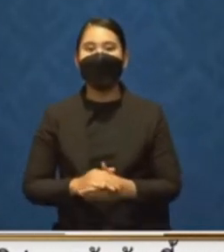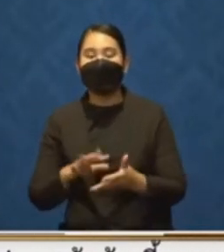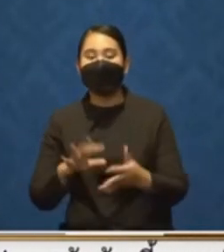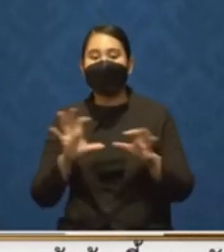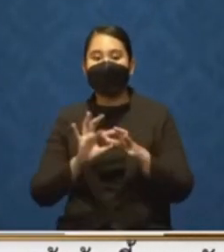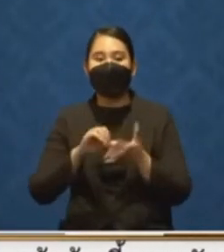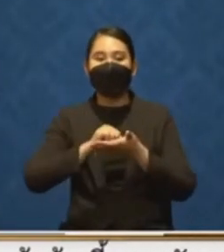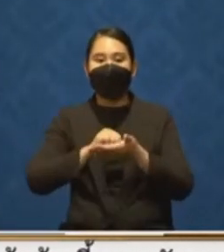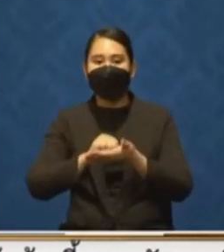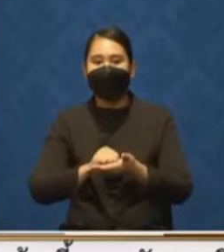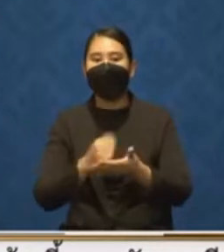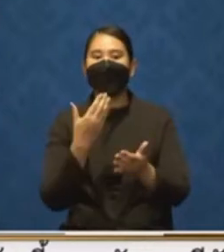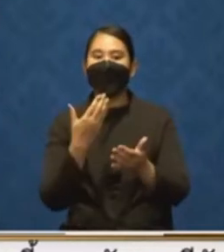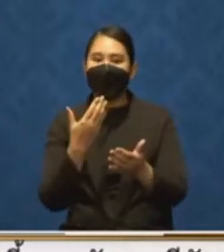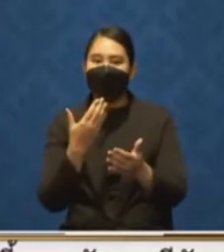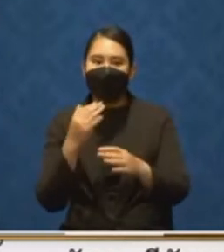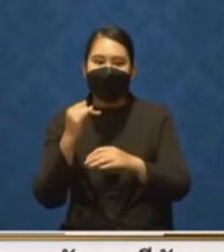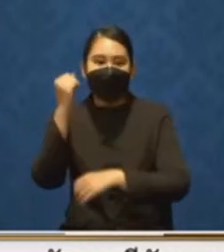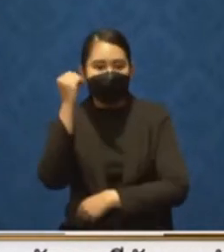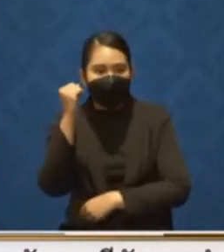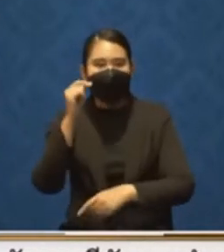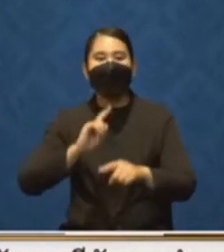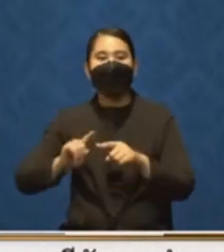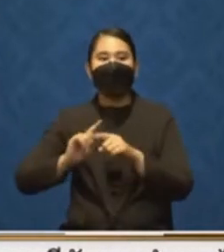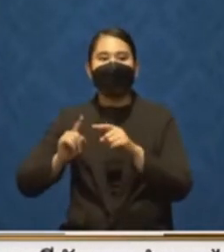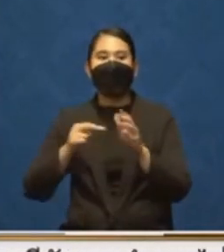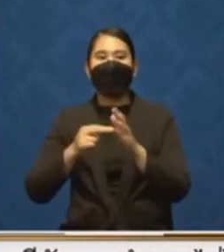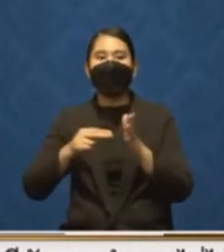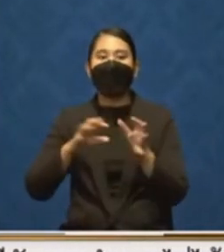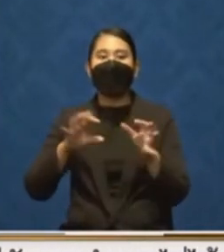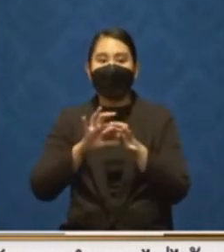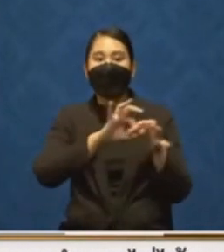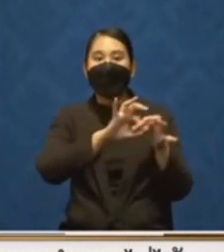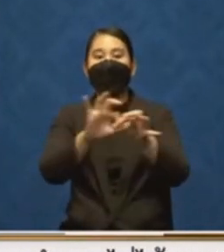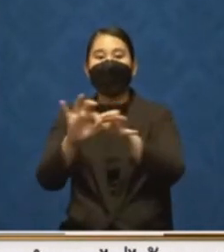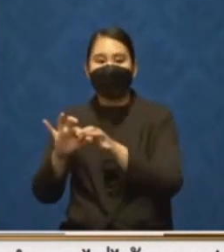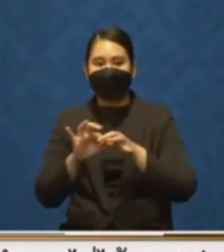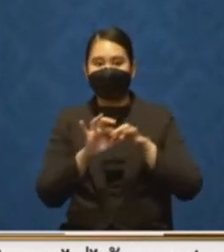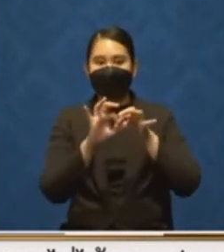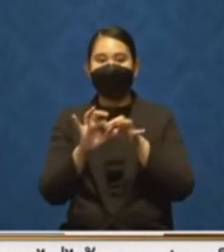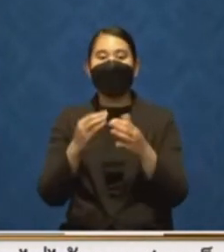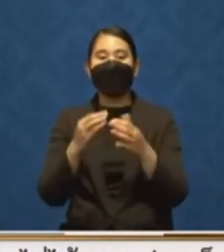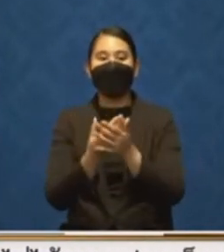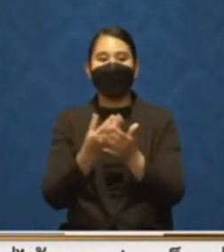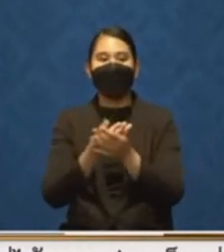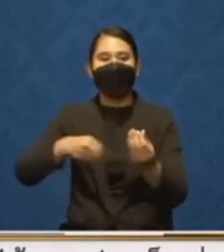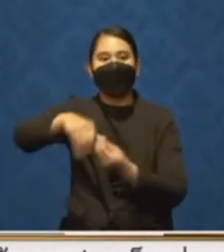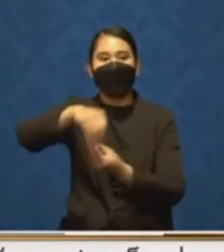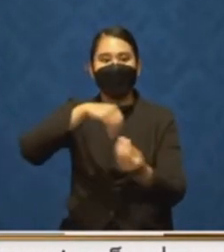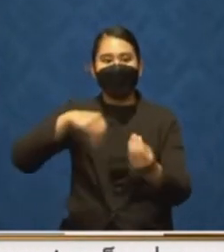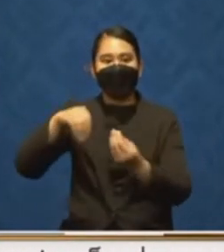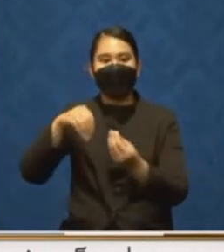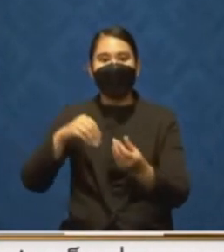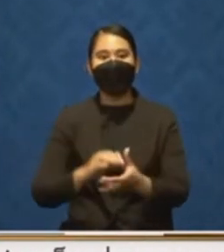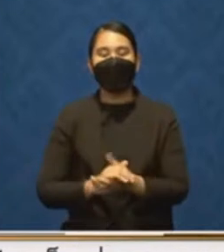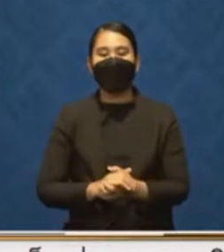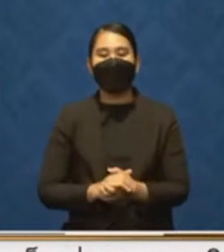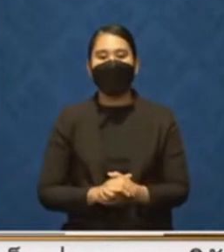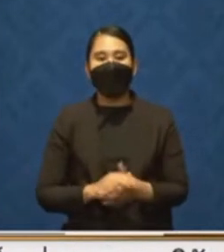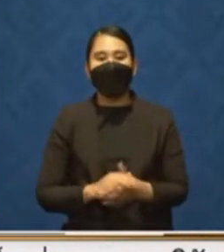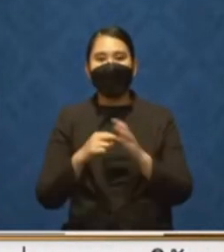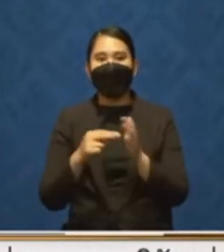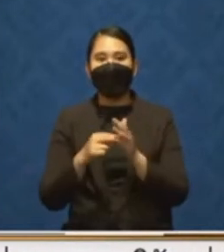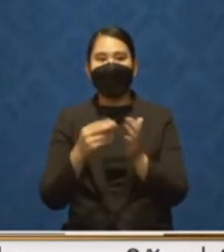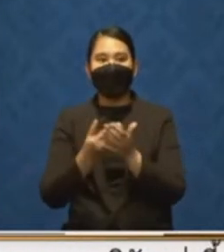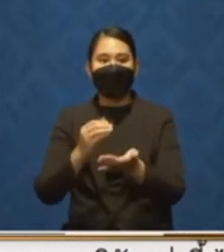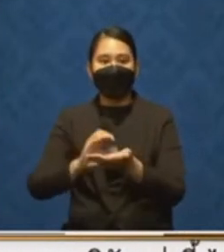เกิดการเดินทางเกิดขึ้นหมดนี่คือการสร้างห่วงโซ่ในการเตรียมเงินไว้หมุนเวียนในระบบข้างล่างนะครับไม่ได้ไปเป็นกอนไบ